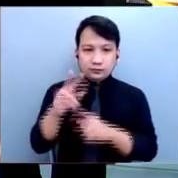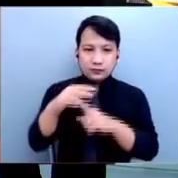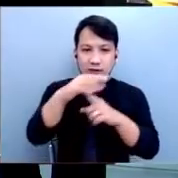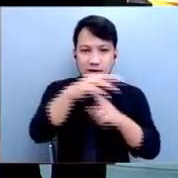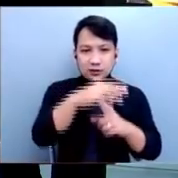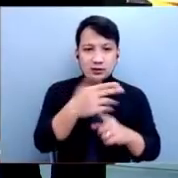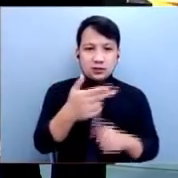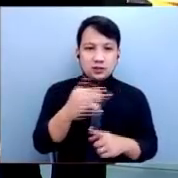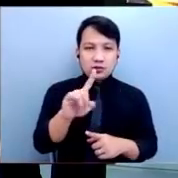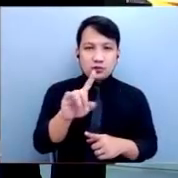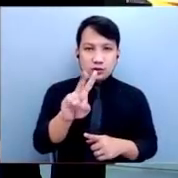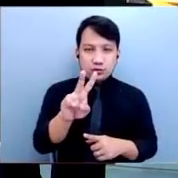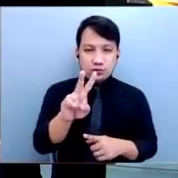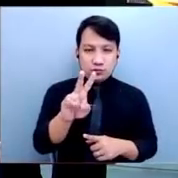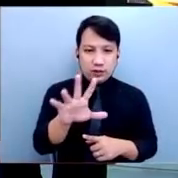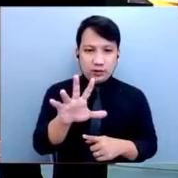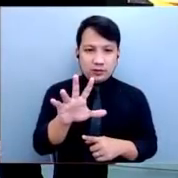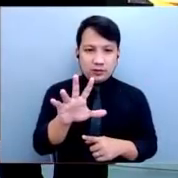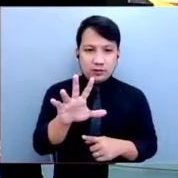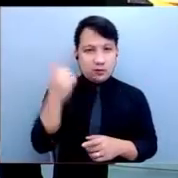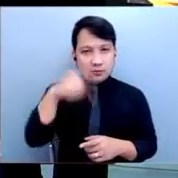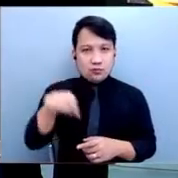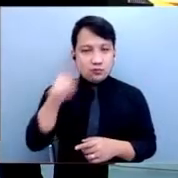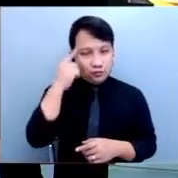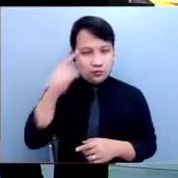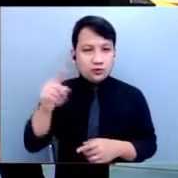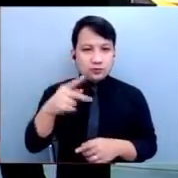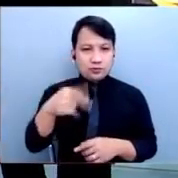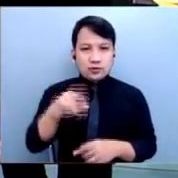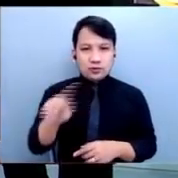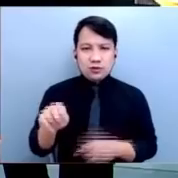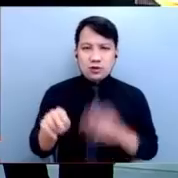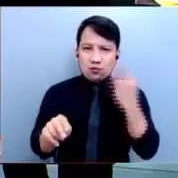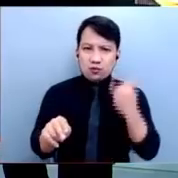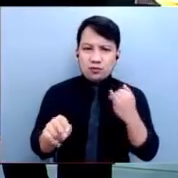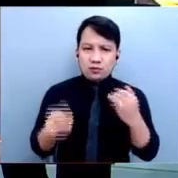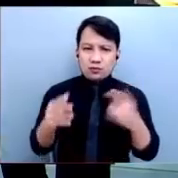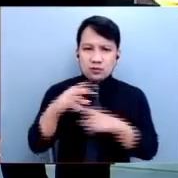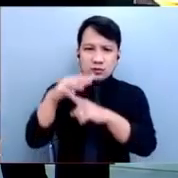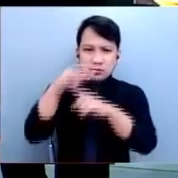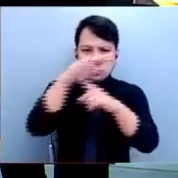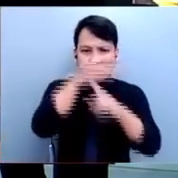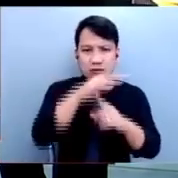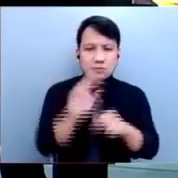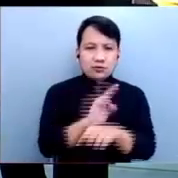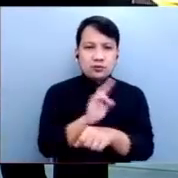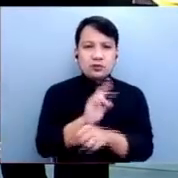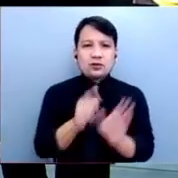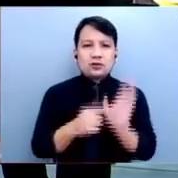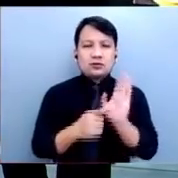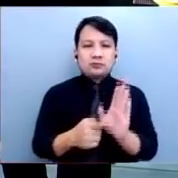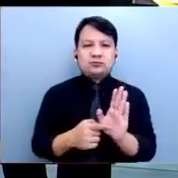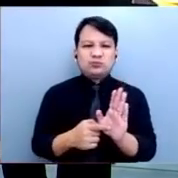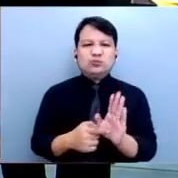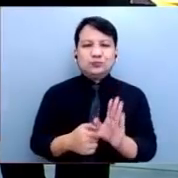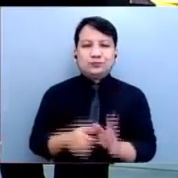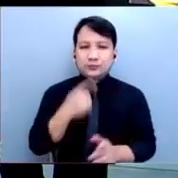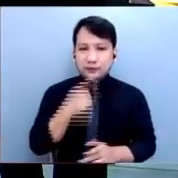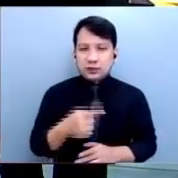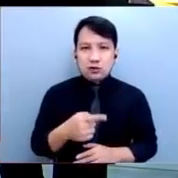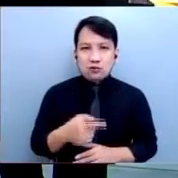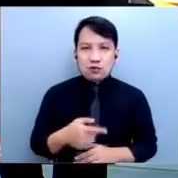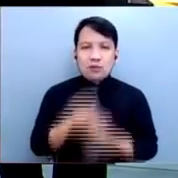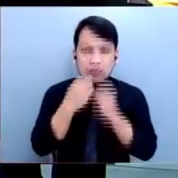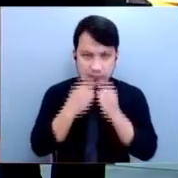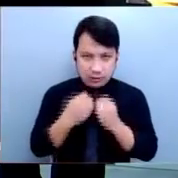utility helicopters para lang po sa PNP. Bakit po itong modelo ng helicopter ang gamit ng PNP? Sulit na sulit kasi itong modelo